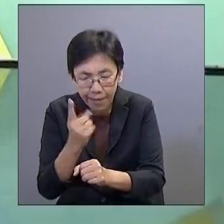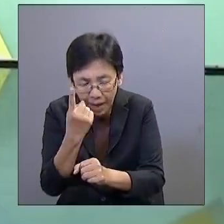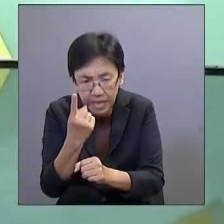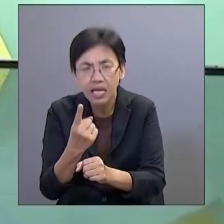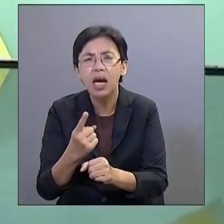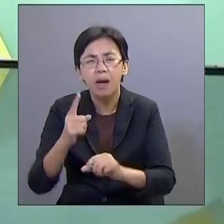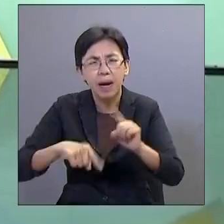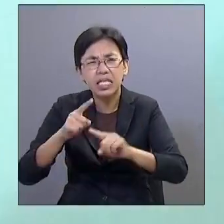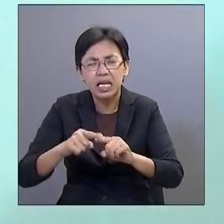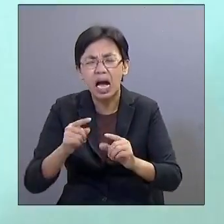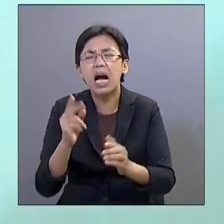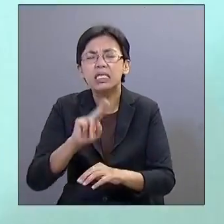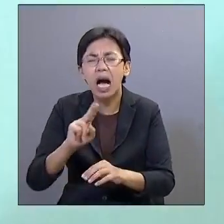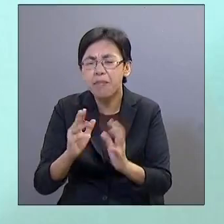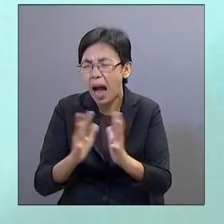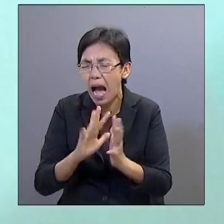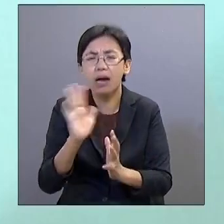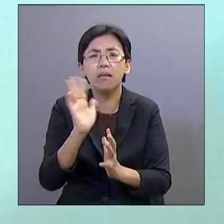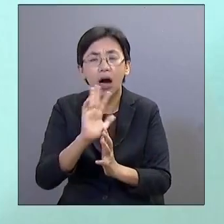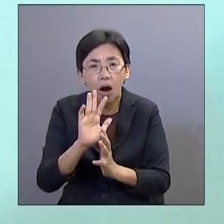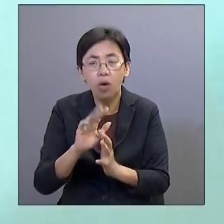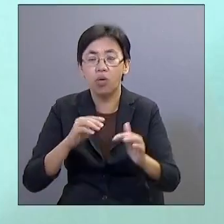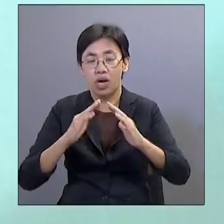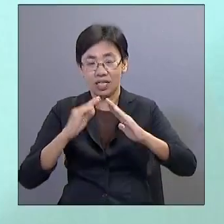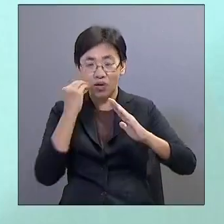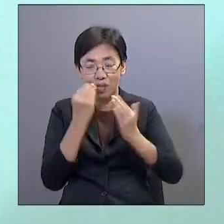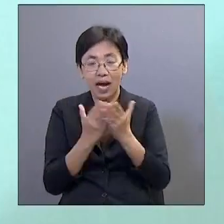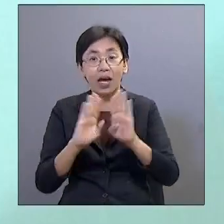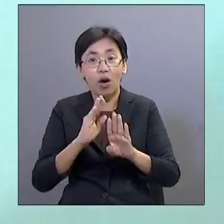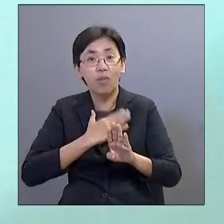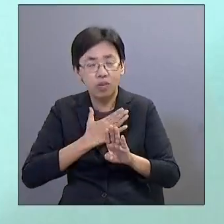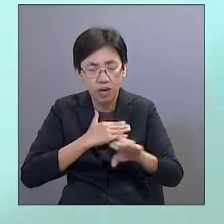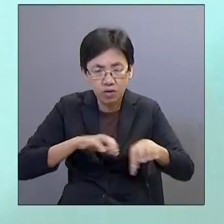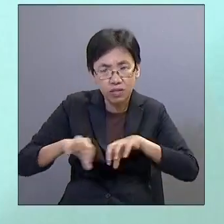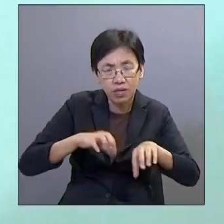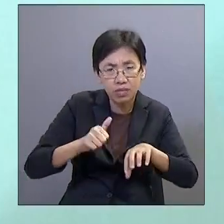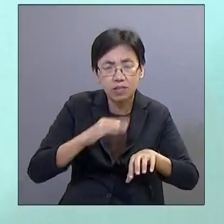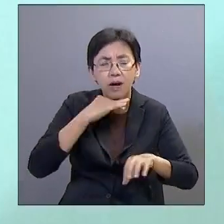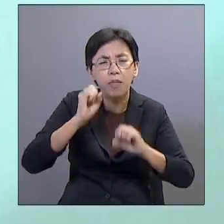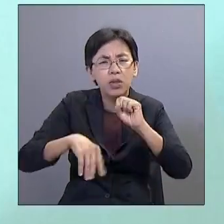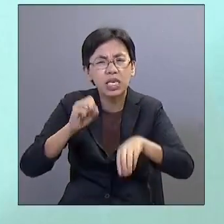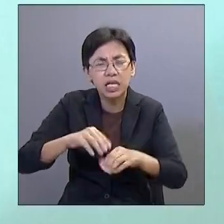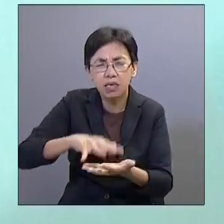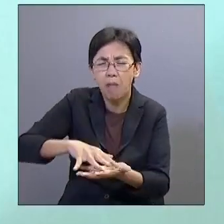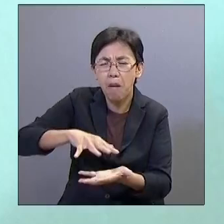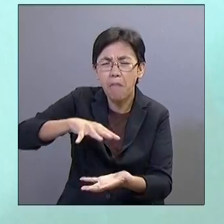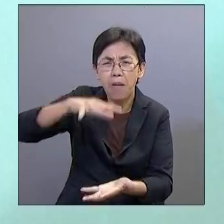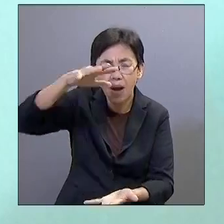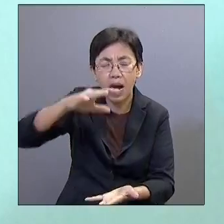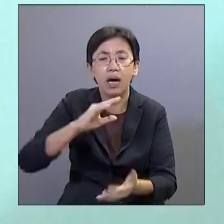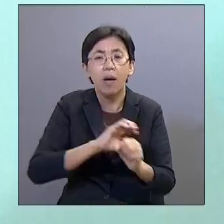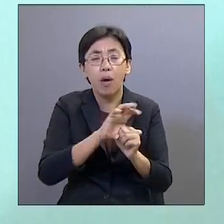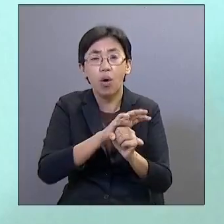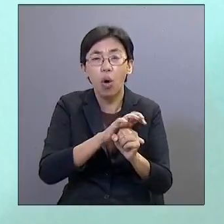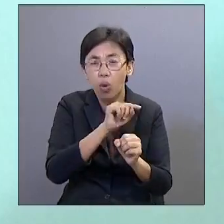ำเป็นต้องใช้หรือเปล่า ใช่ค่ะแล้วก็การจัดการในครัวเรือนนี่เป็นสิ่งที่สำคัญนะคุณผู้ชมอย่างที่เราเน้นย้ำไปขยะพลาสติกเนี่ยเพิ่มขึ้นสูงมากจากวิกฤตโควิด